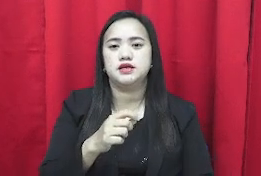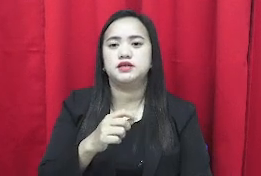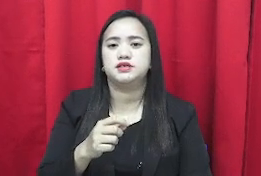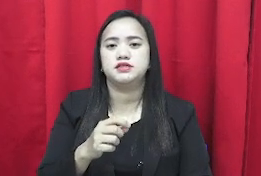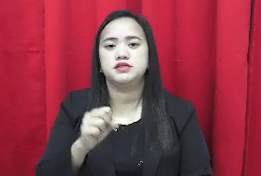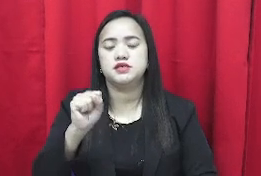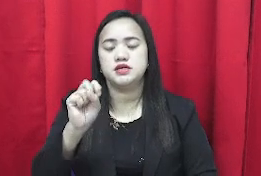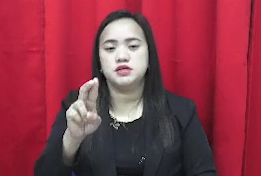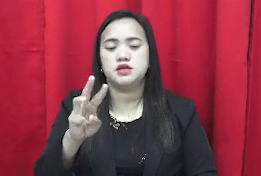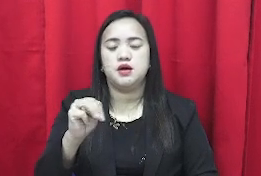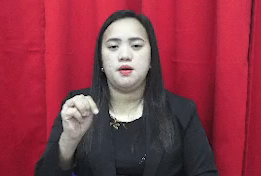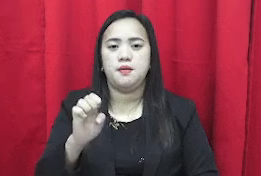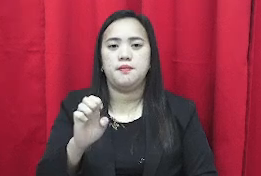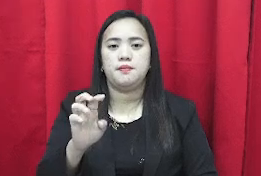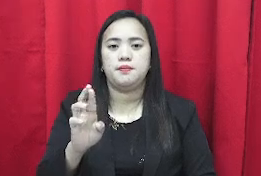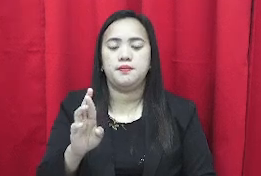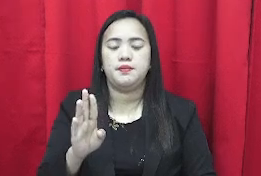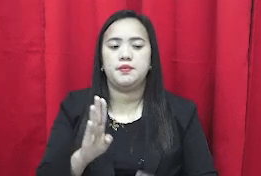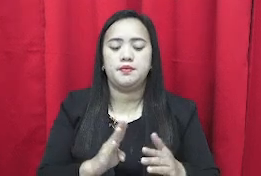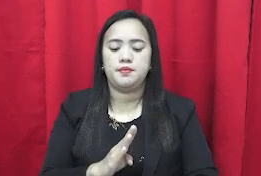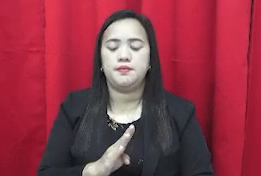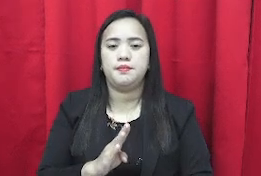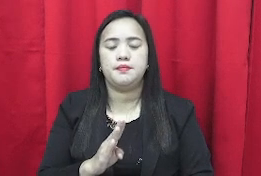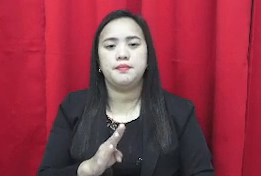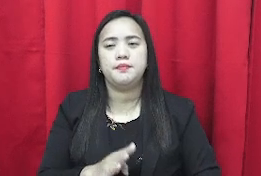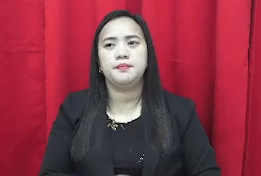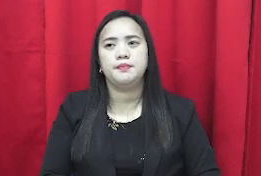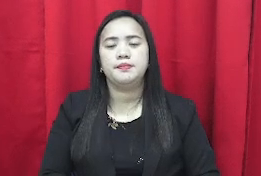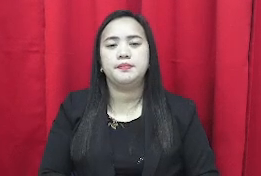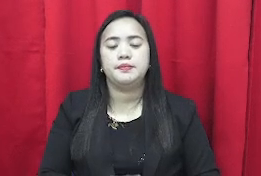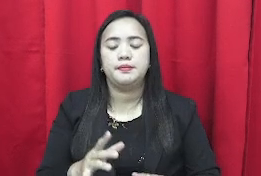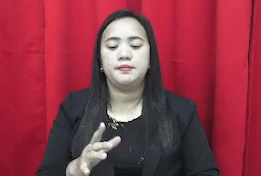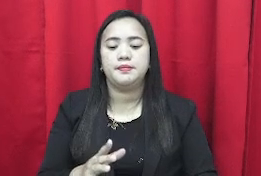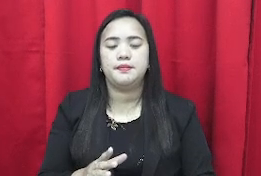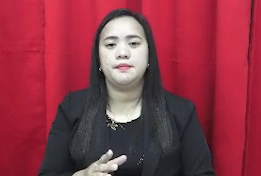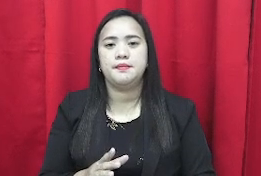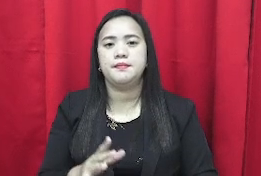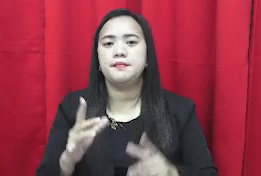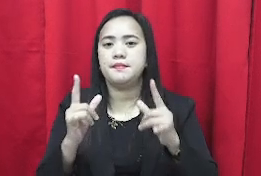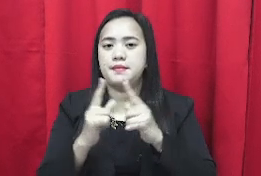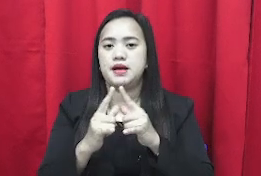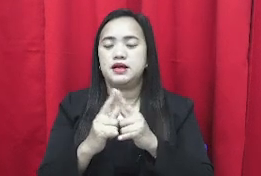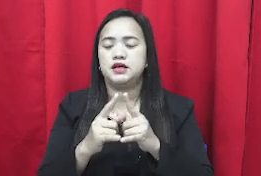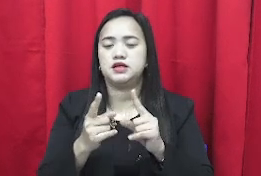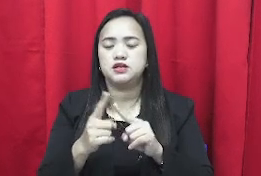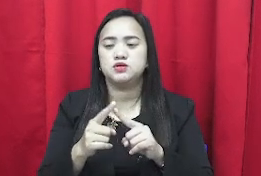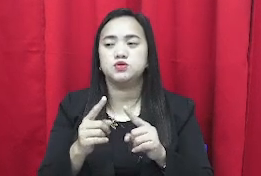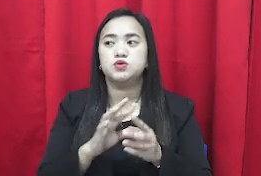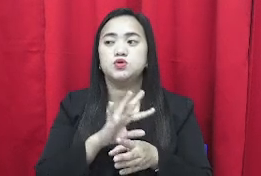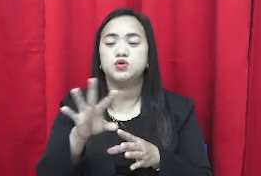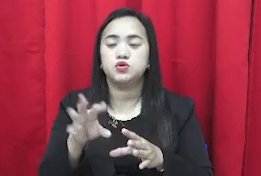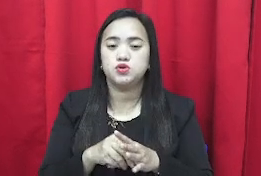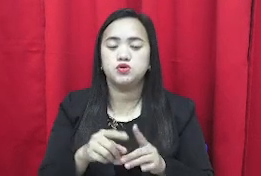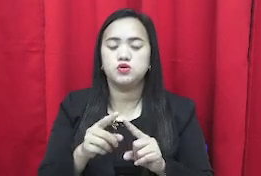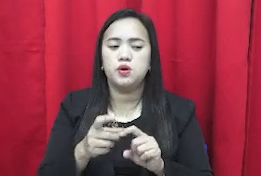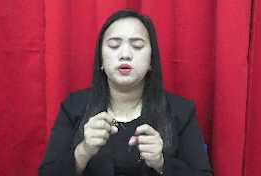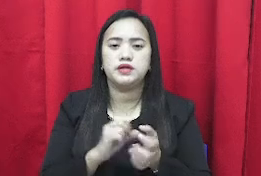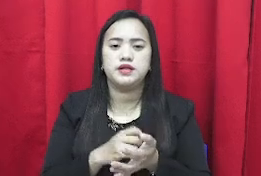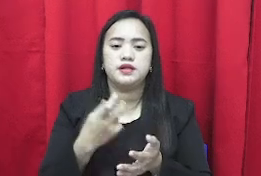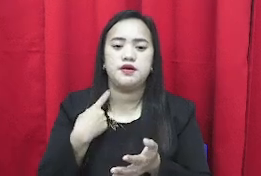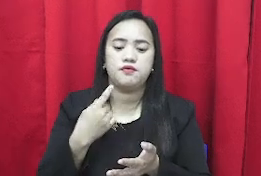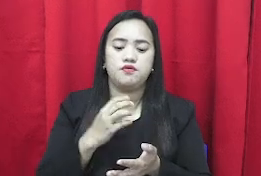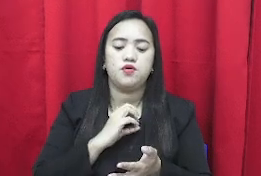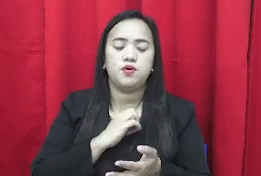no at ah ijoin po natin ang ating mga anak para n sa ganon ay magkaroon po tayo ng peace of mind